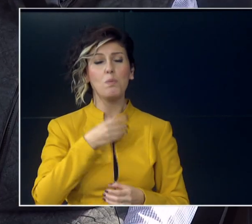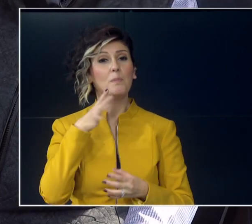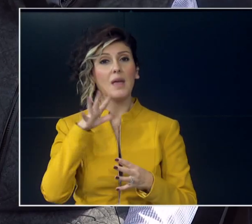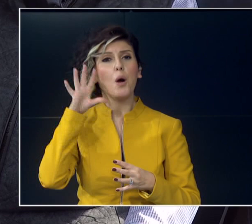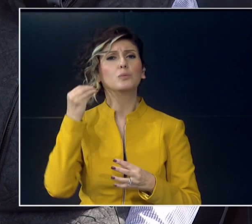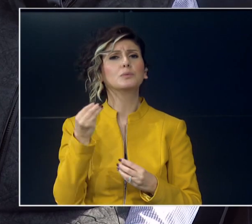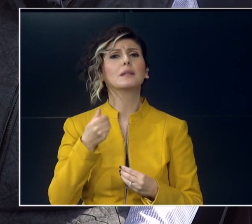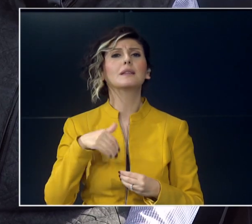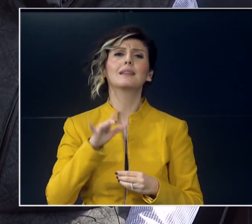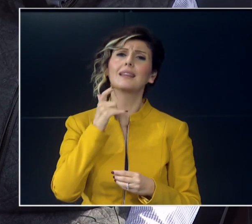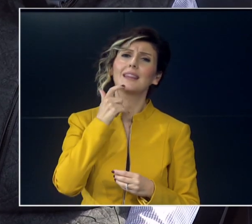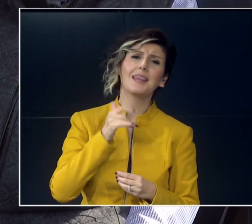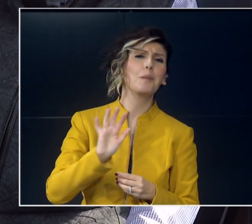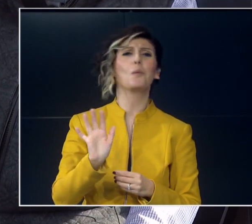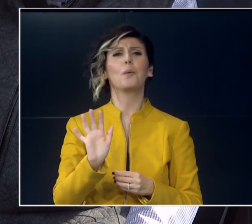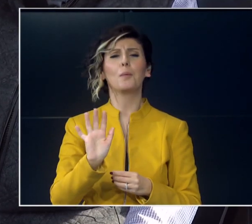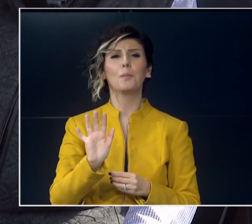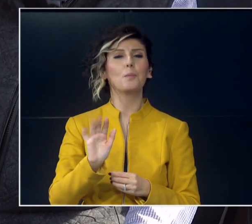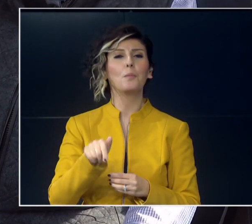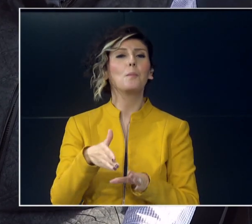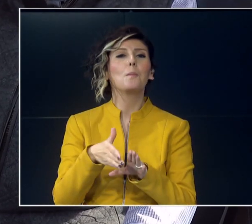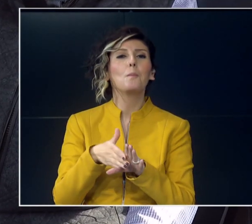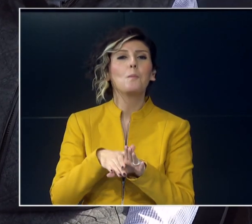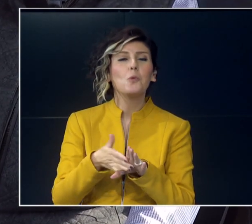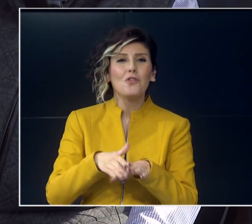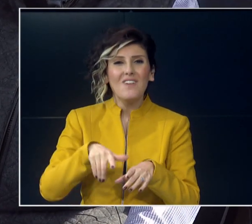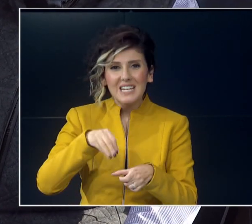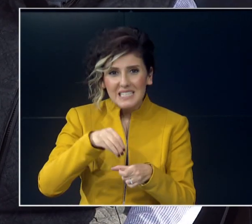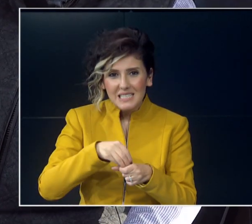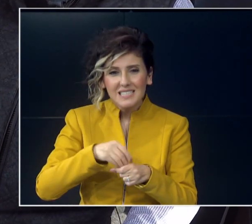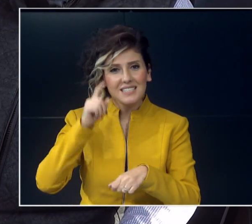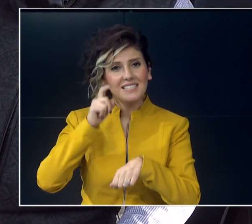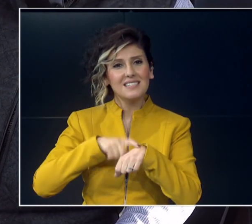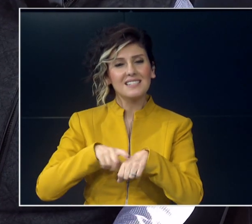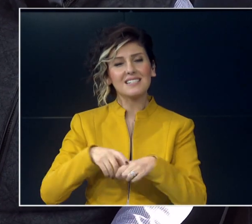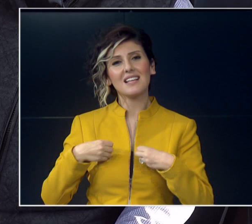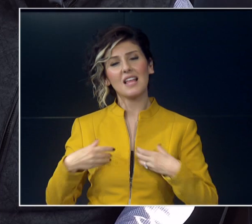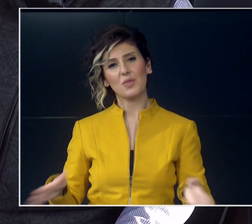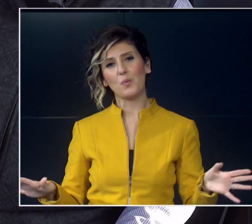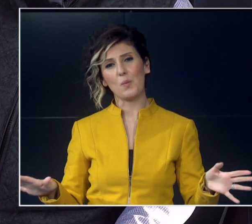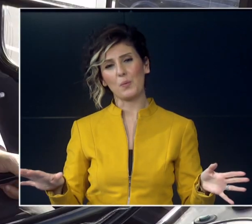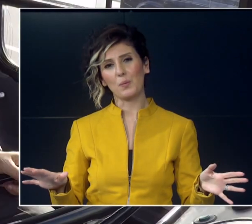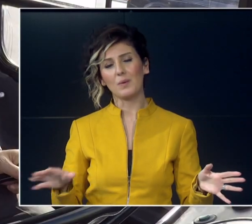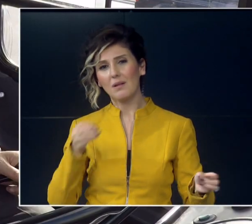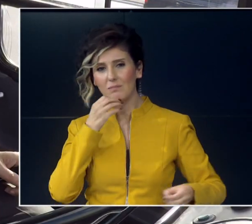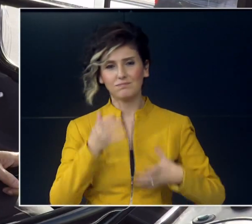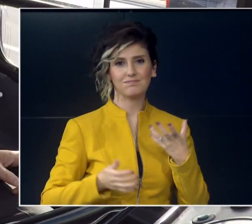demiyorum ama şey seviyorum. Yani o mutfakta stres atıyorsun. Evet.